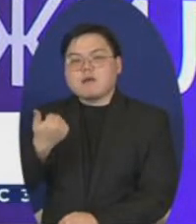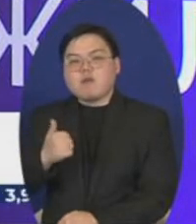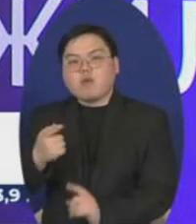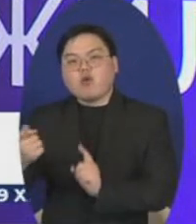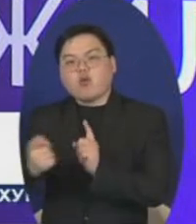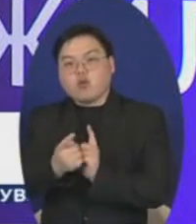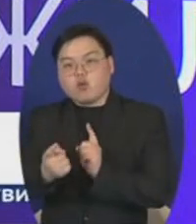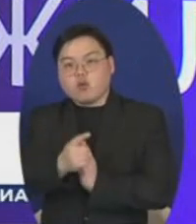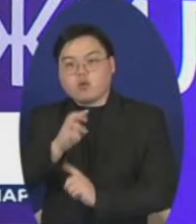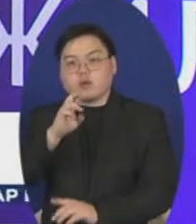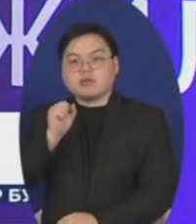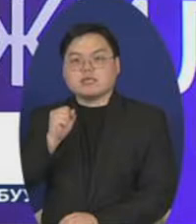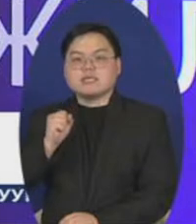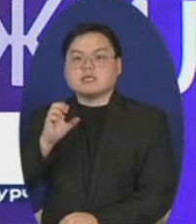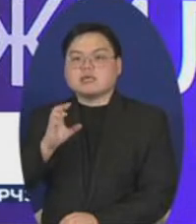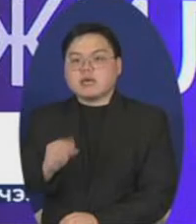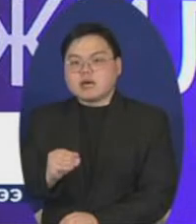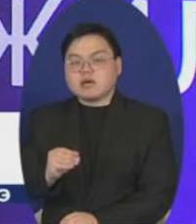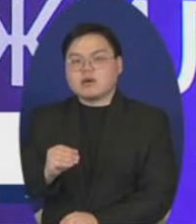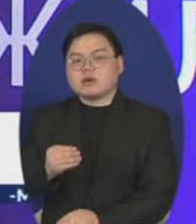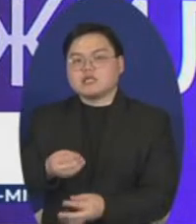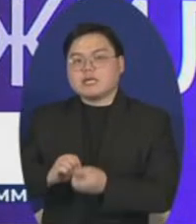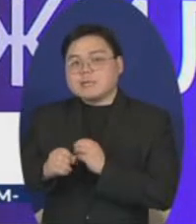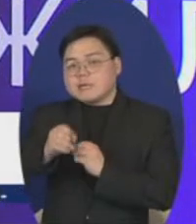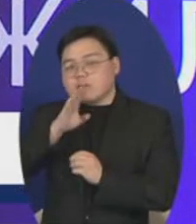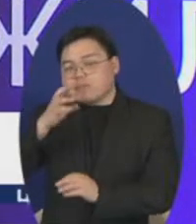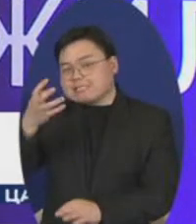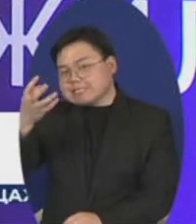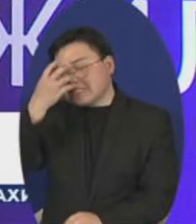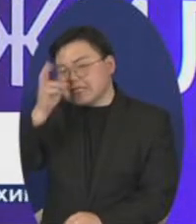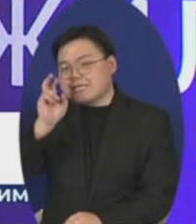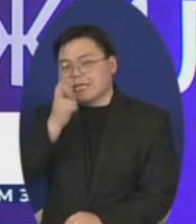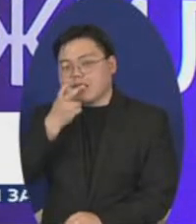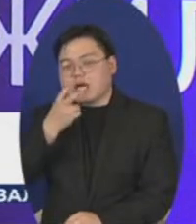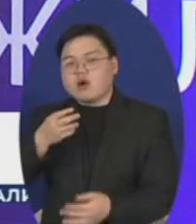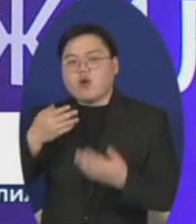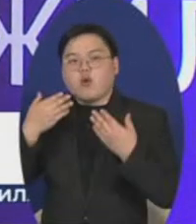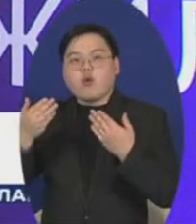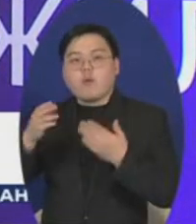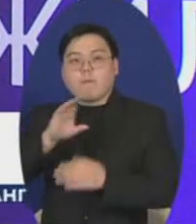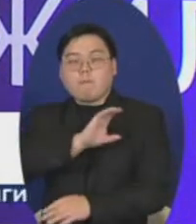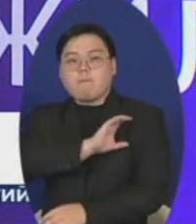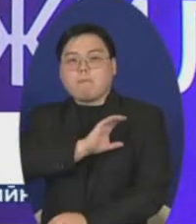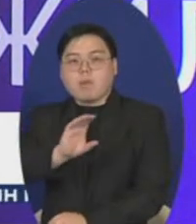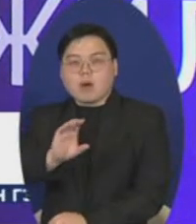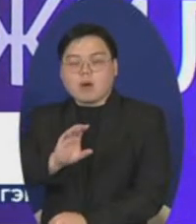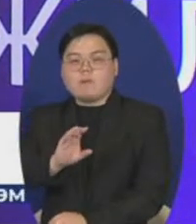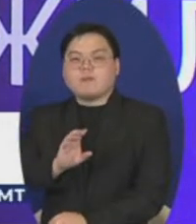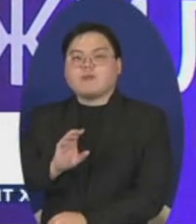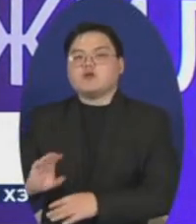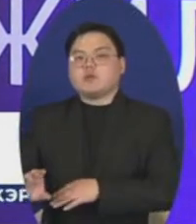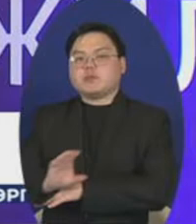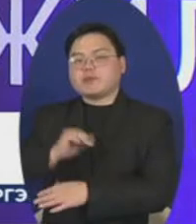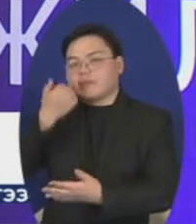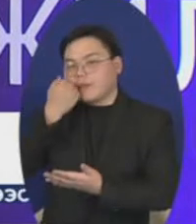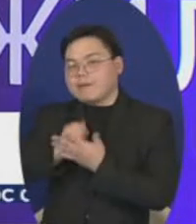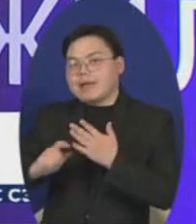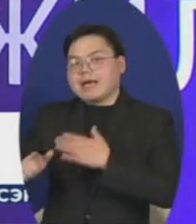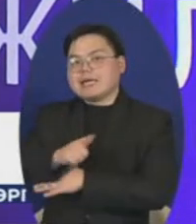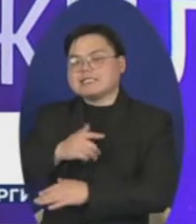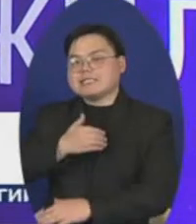уулзах юм. За нөгөө талдаа одоо юу гэдэг гүйцэх засаглалт хяналт тавьдаг хурлын байгууллага маань үндсэндээ одоо сумын дамгын газрын одоо